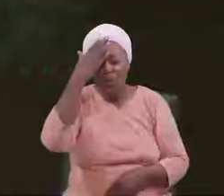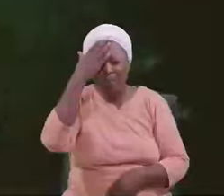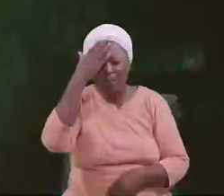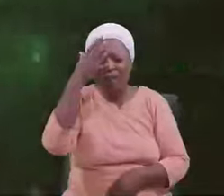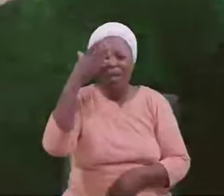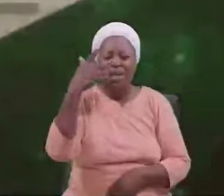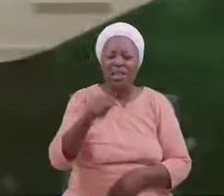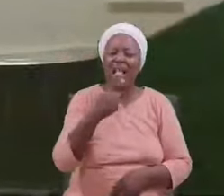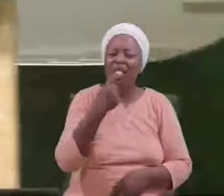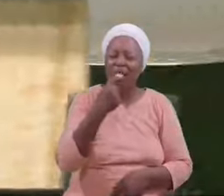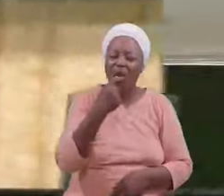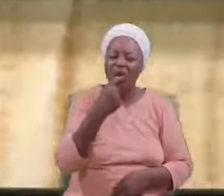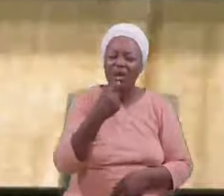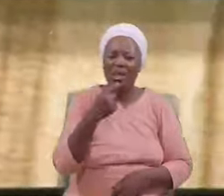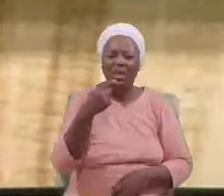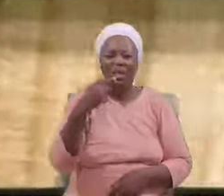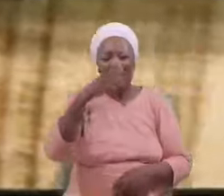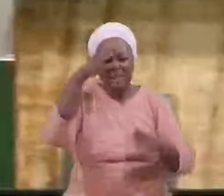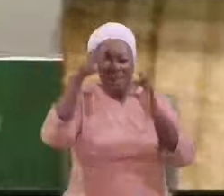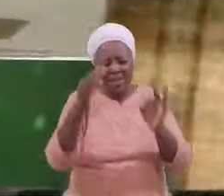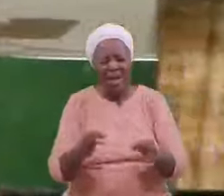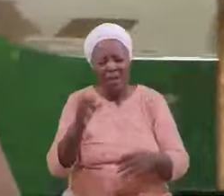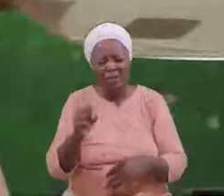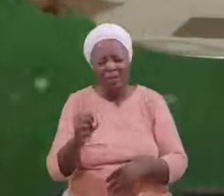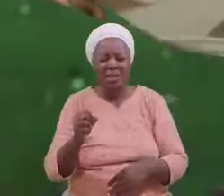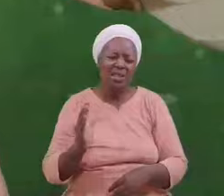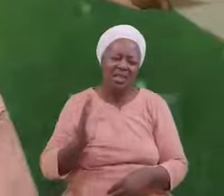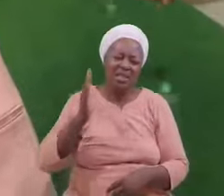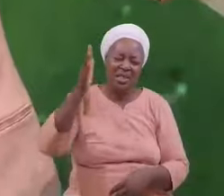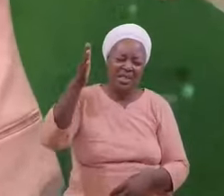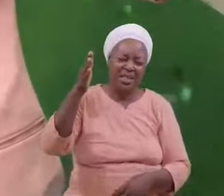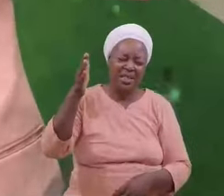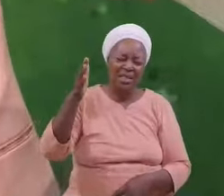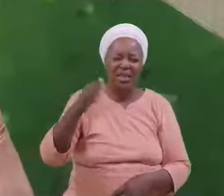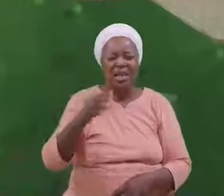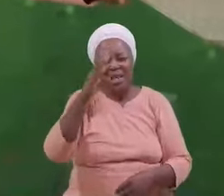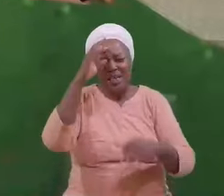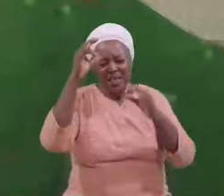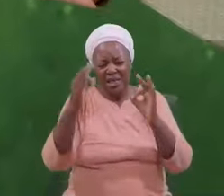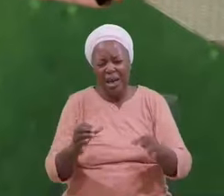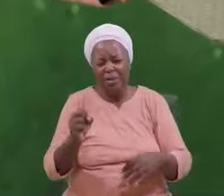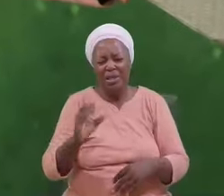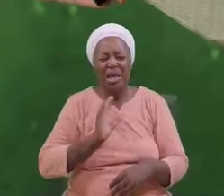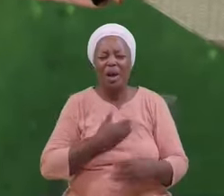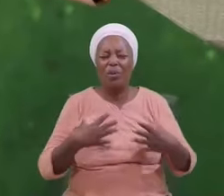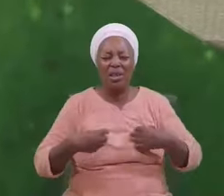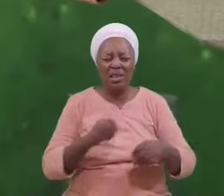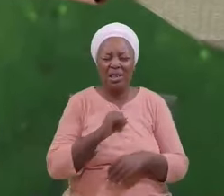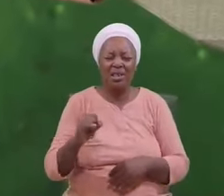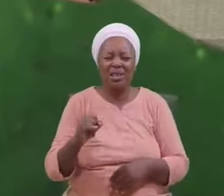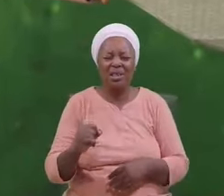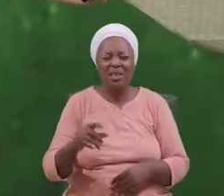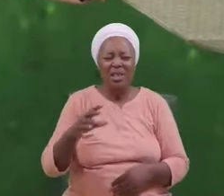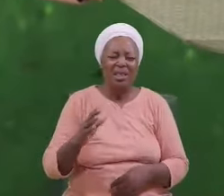la langue détermine la destinée. Cela détermine notre guérison.